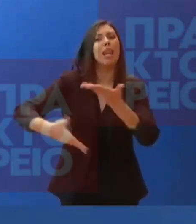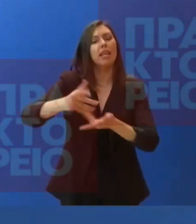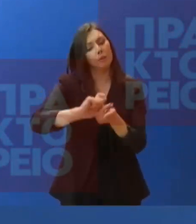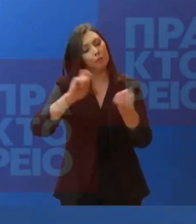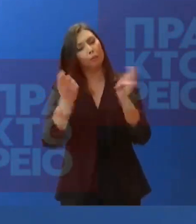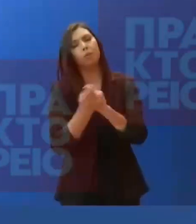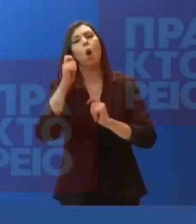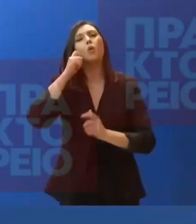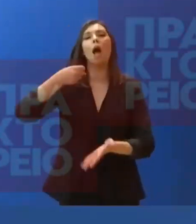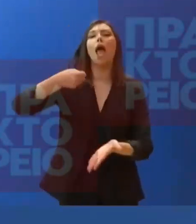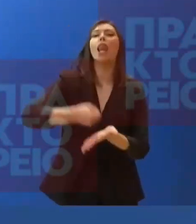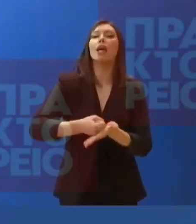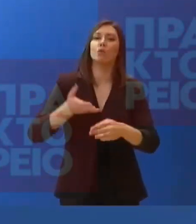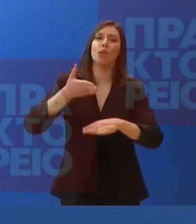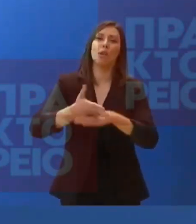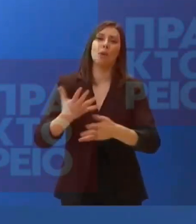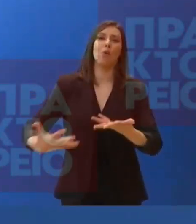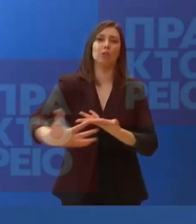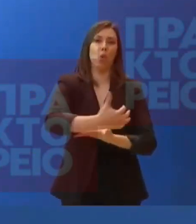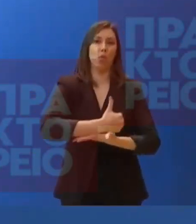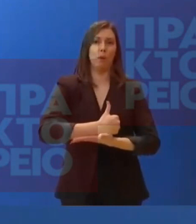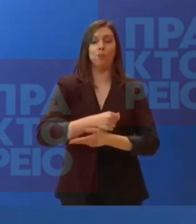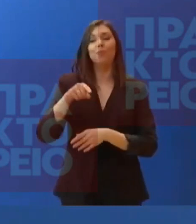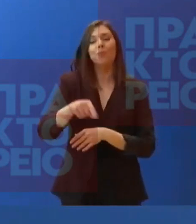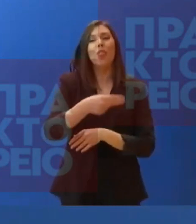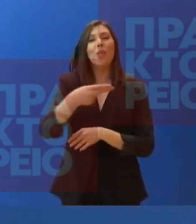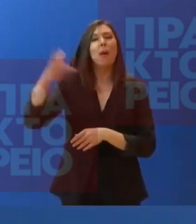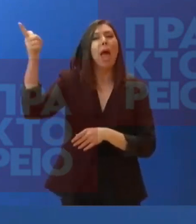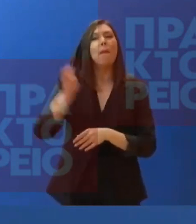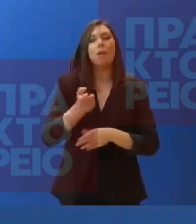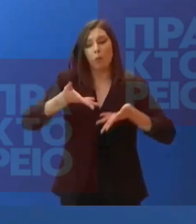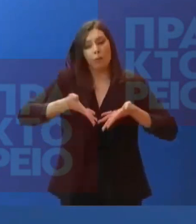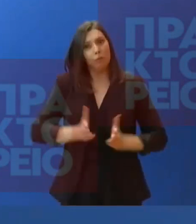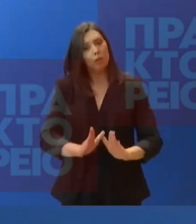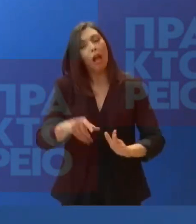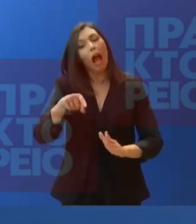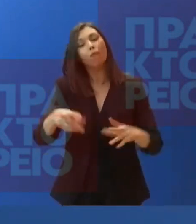Υπογραμμίζεται ότι η θέσπιση του επιδόματος γέννησης εντάσσεται στη διαμόρφωση μιας σύγχρονης δημογραφικής πολιτικής,